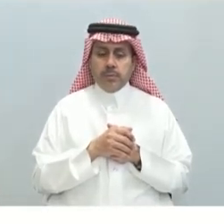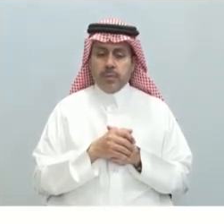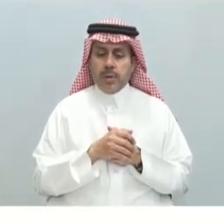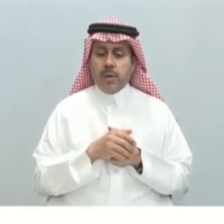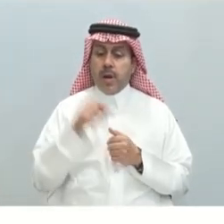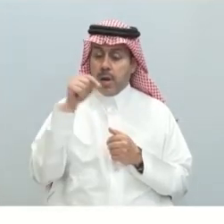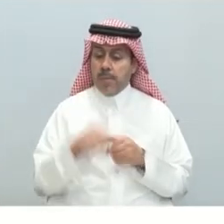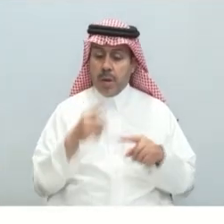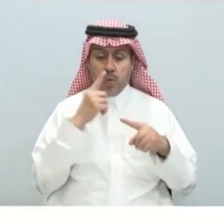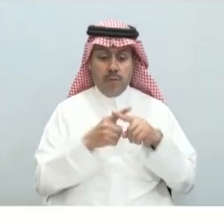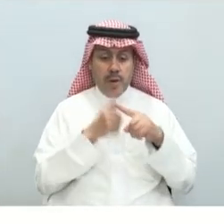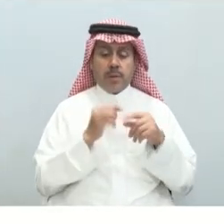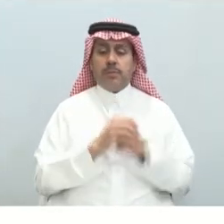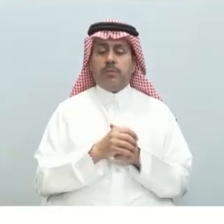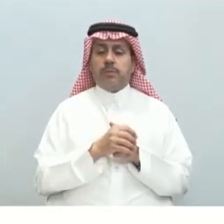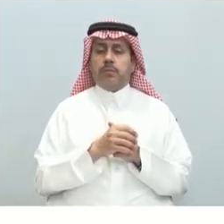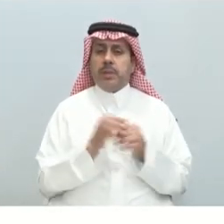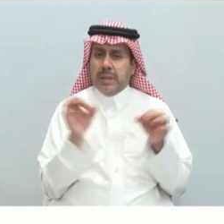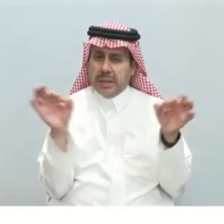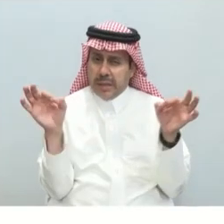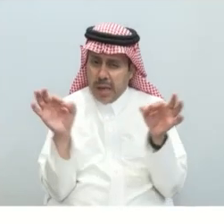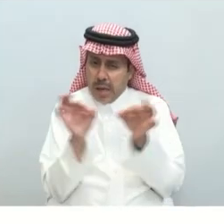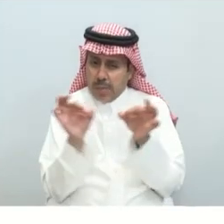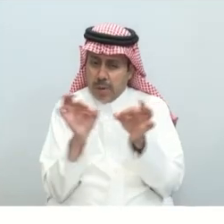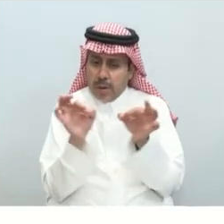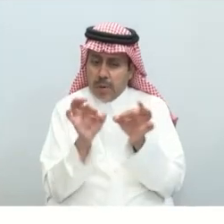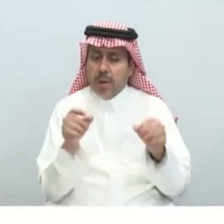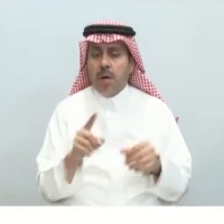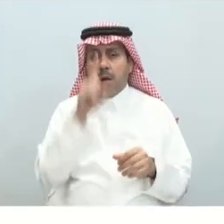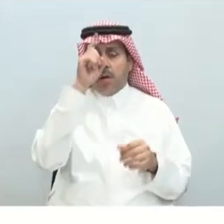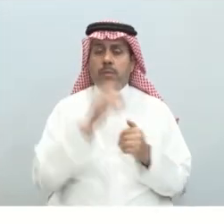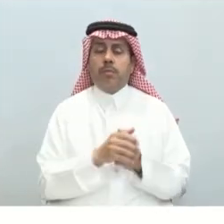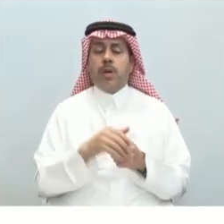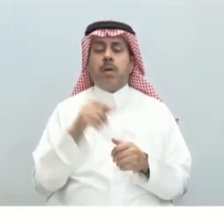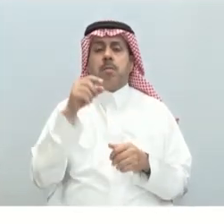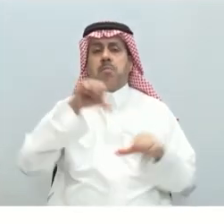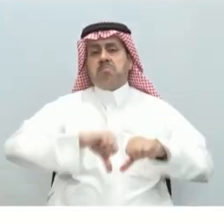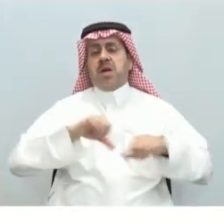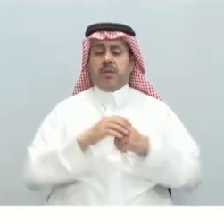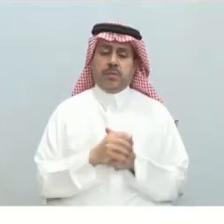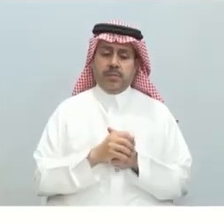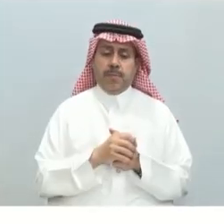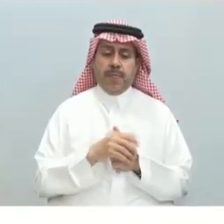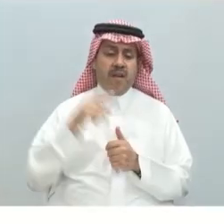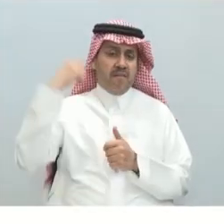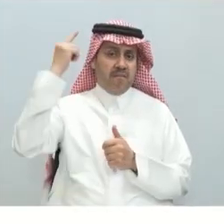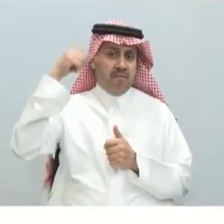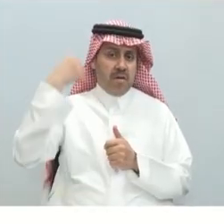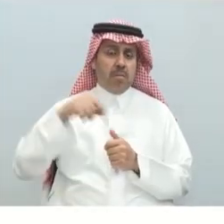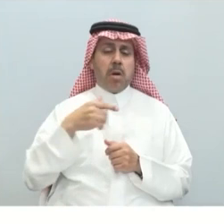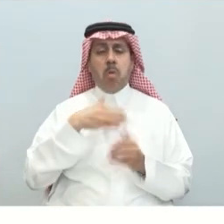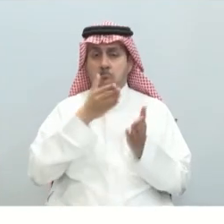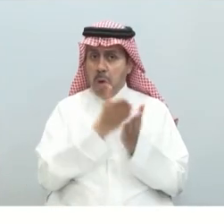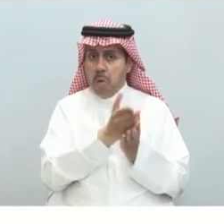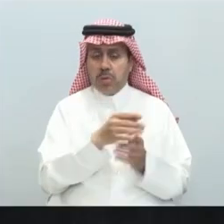وهي ان من الكفار من يتقربون الى الله بالباطل ويحسبون ان انهم على